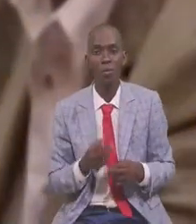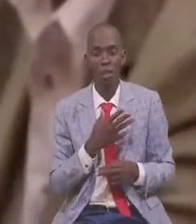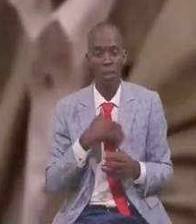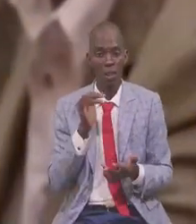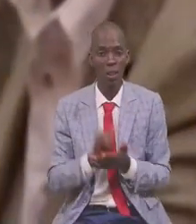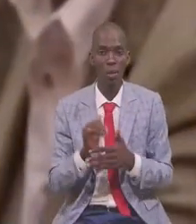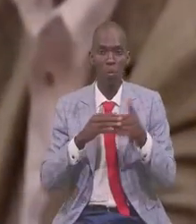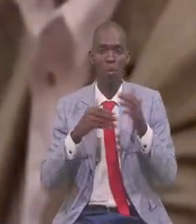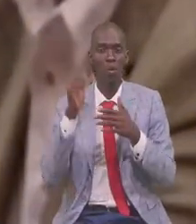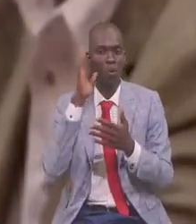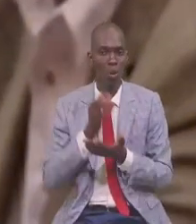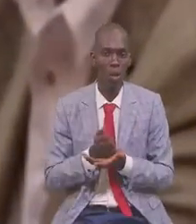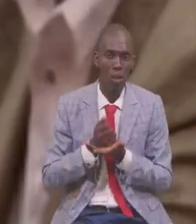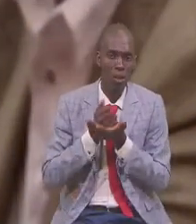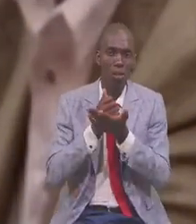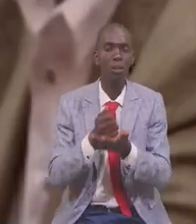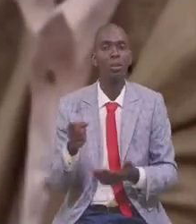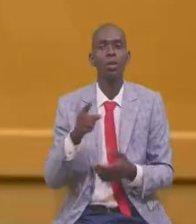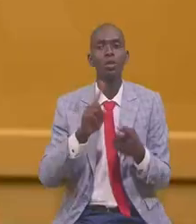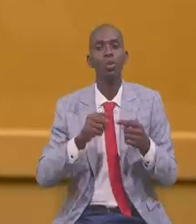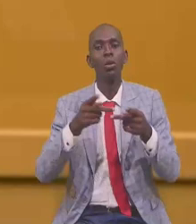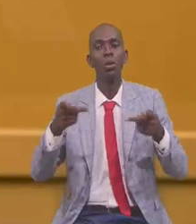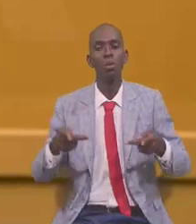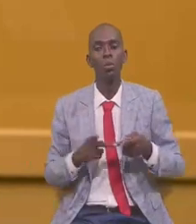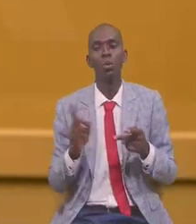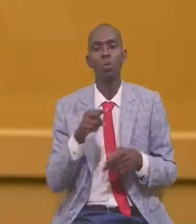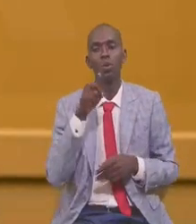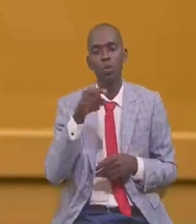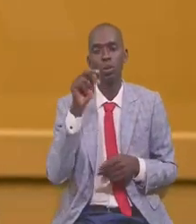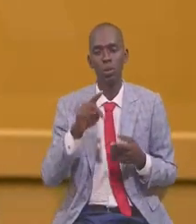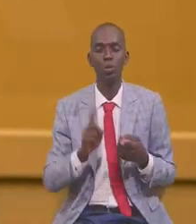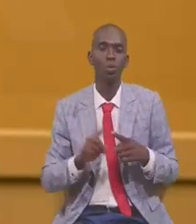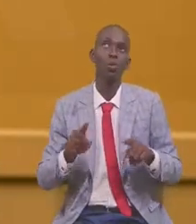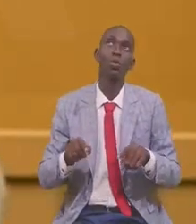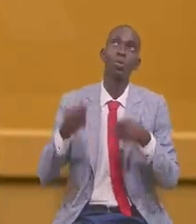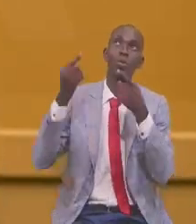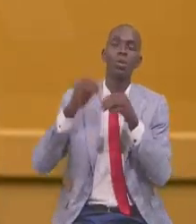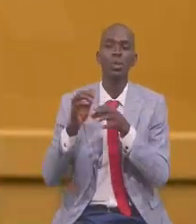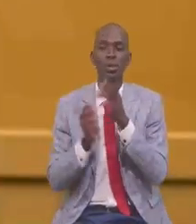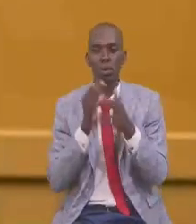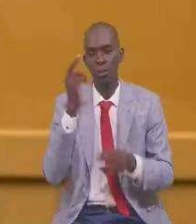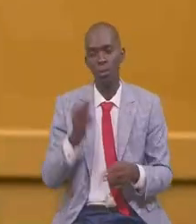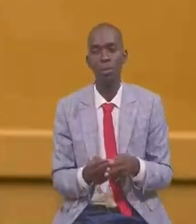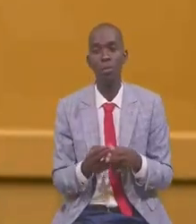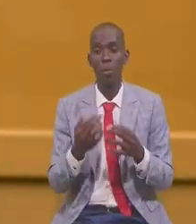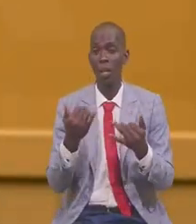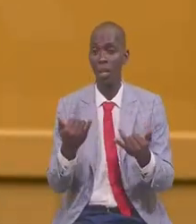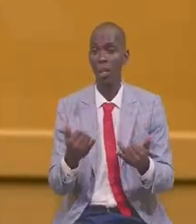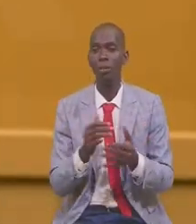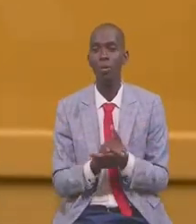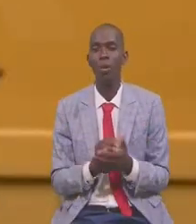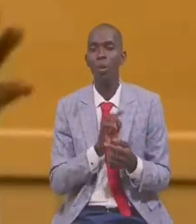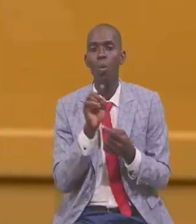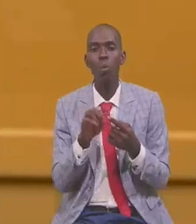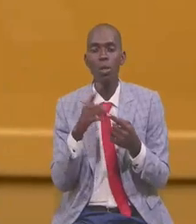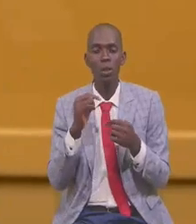porter et t'amener là où tu dois aller. Maintenant, quand les